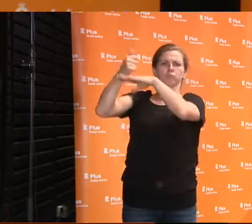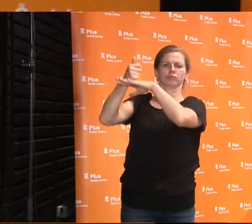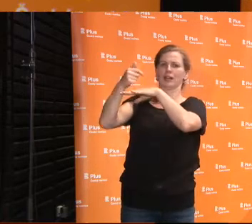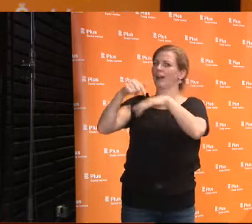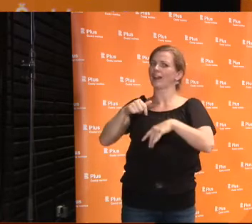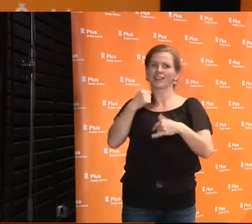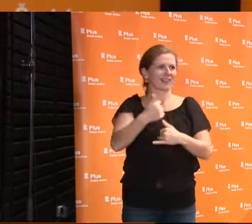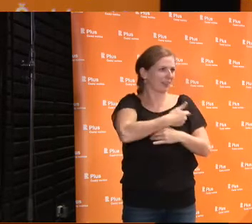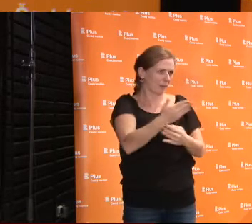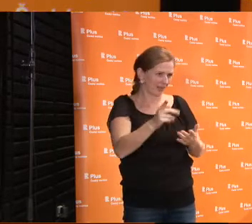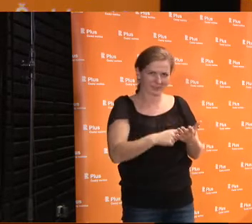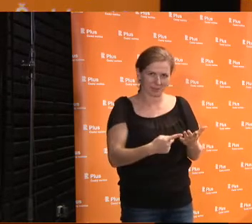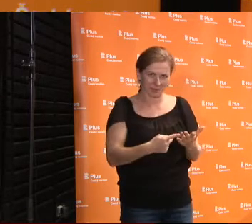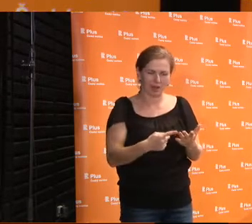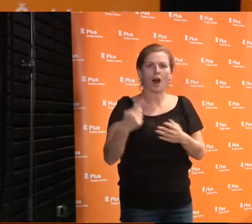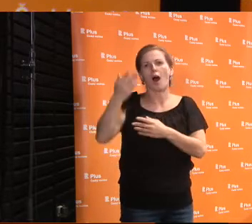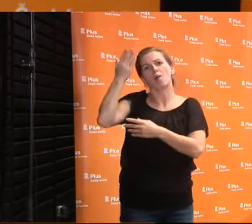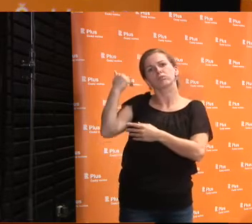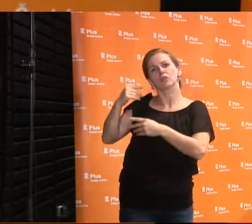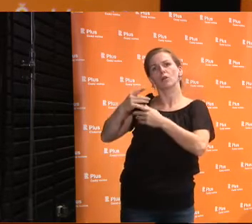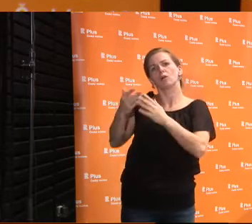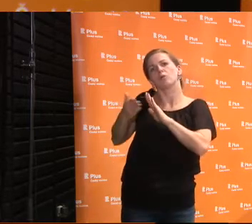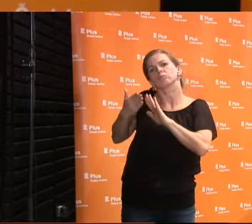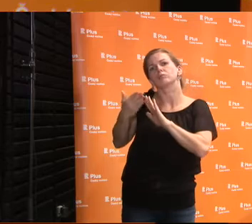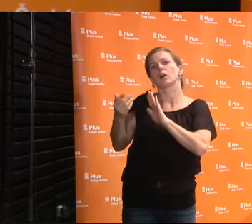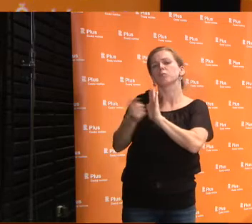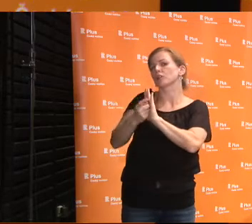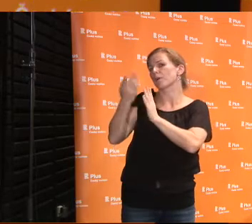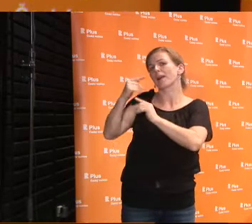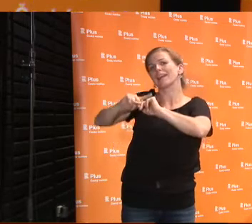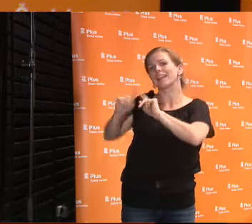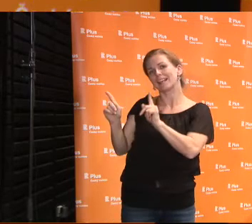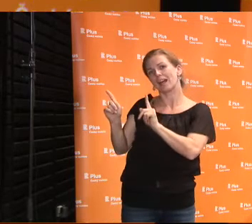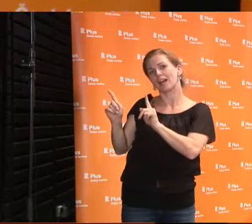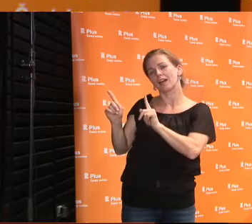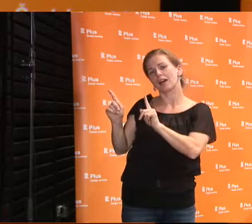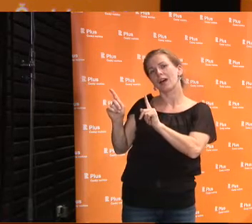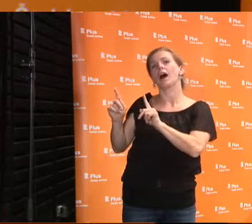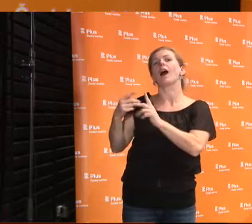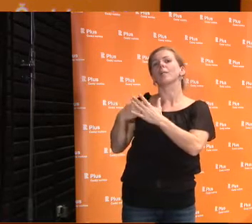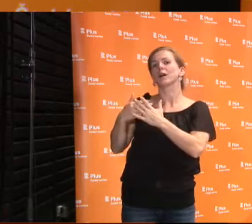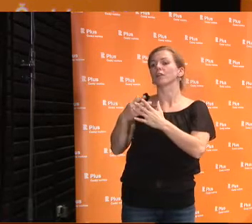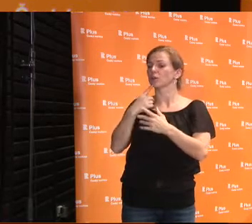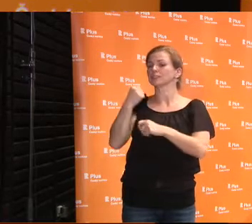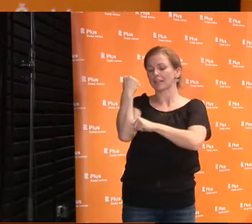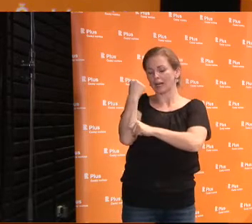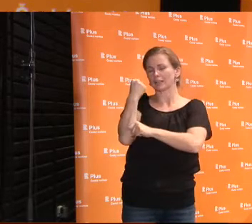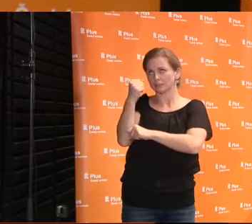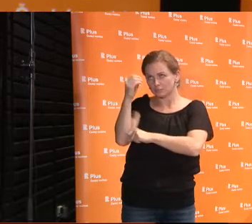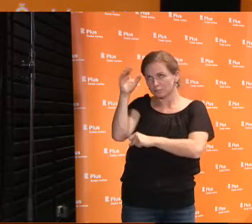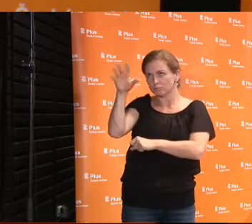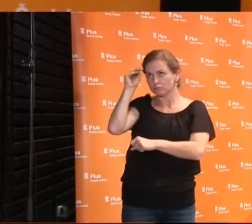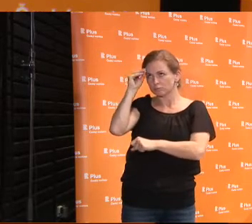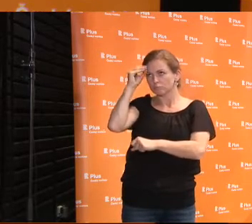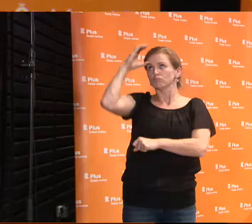že ten člověk, který projde školstvím, tak krom toho, že se naučí nějaké základní gramotnosti, no tak si osvojí něco, čemu se říká skryté kurikulum.